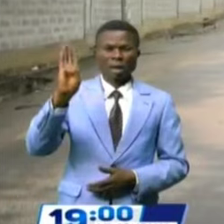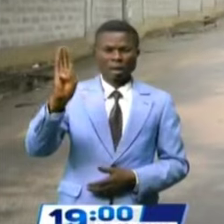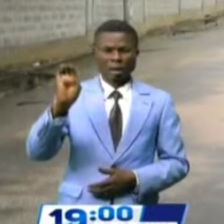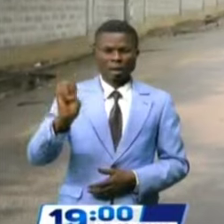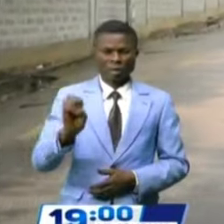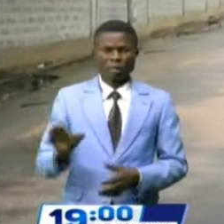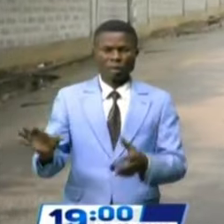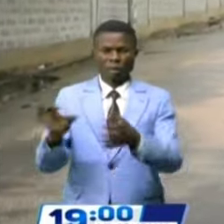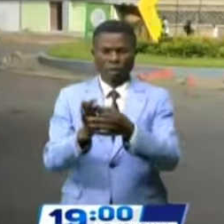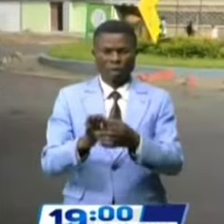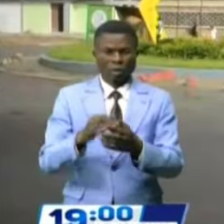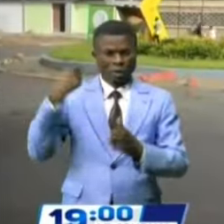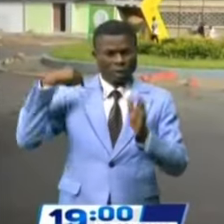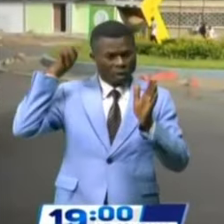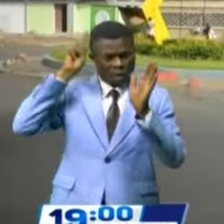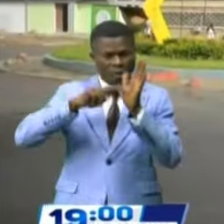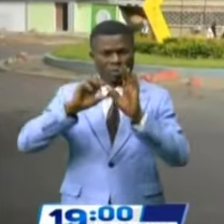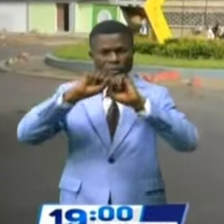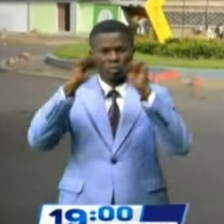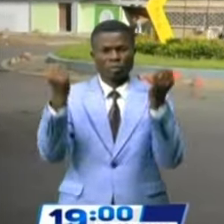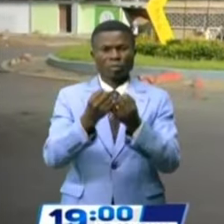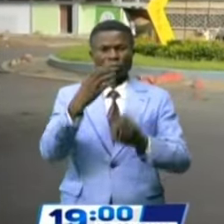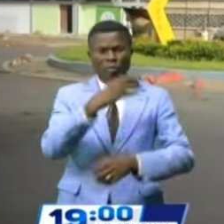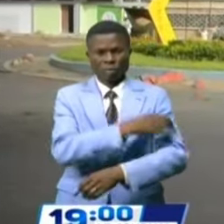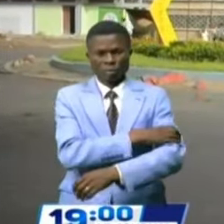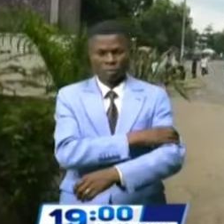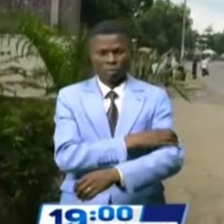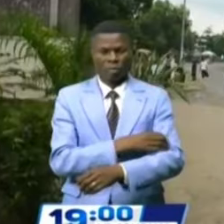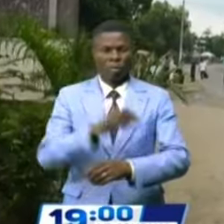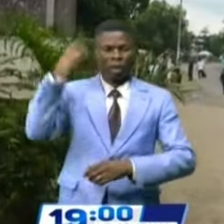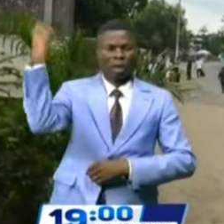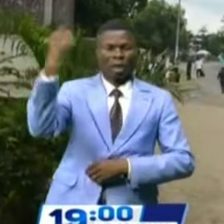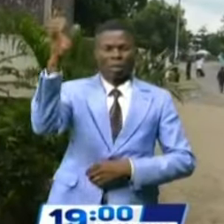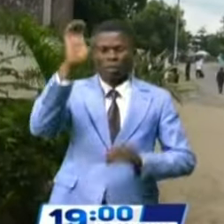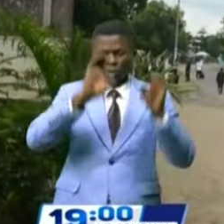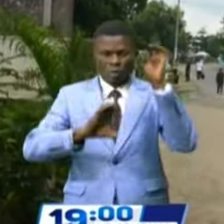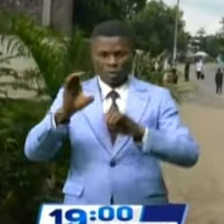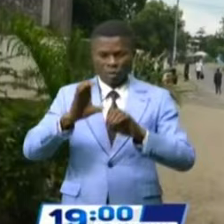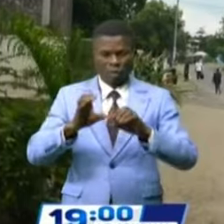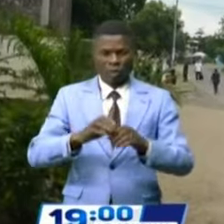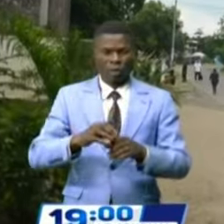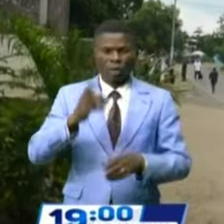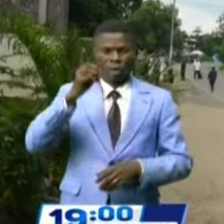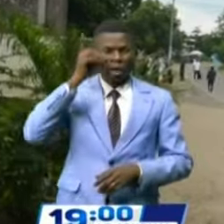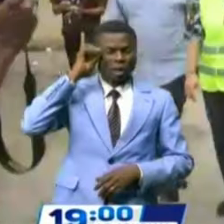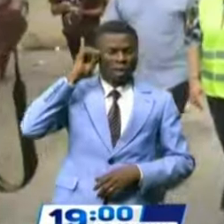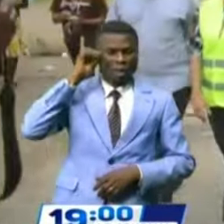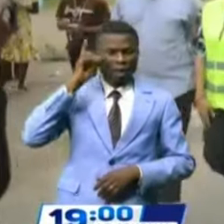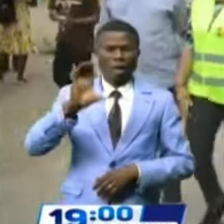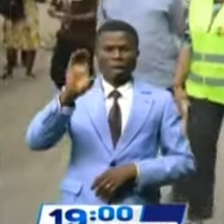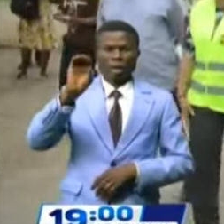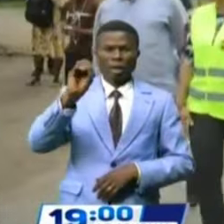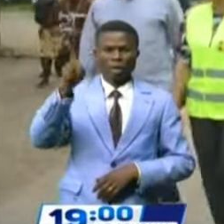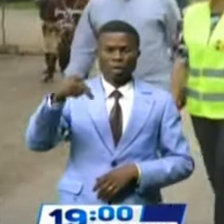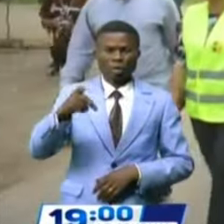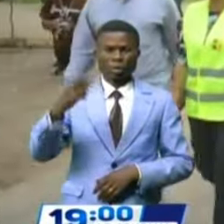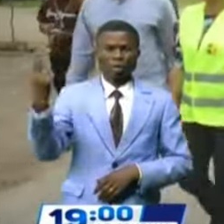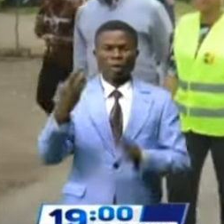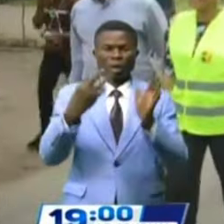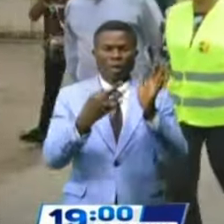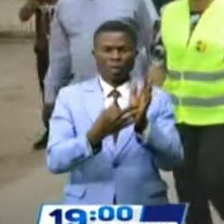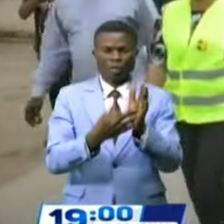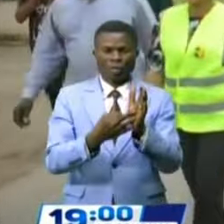Alors que les gouvernements, sociétés civiles et monde scientifique réfléchissent à Dubaï dans le cadre de la COP28 sur l'avenir de la